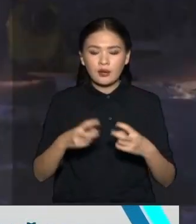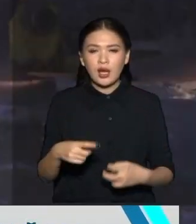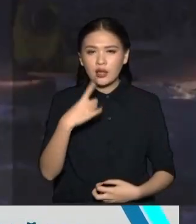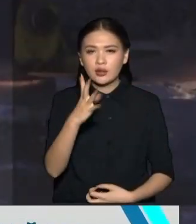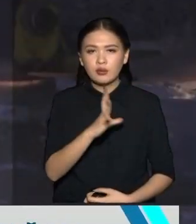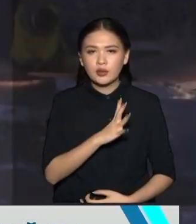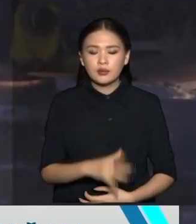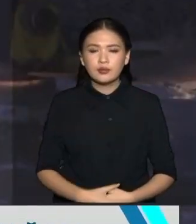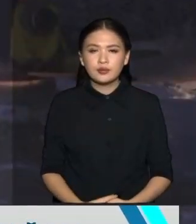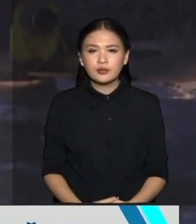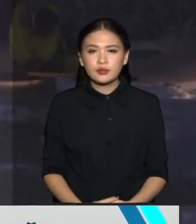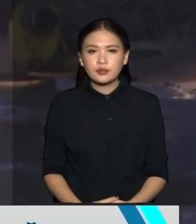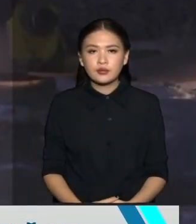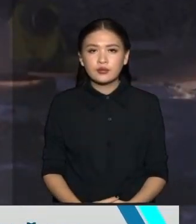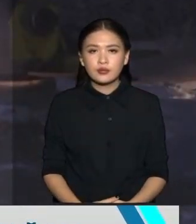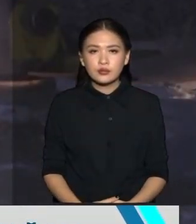етті.